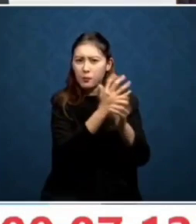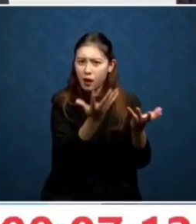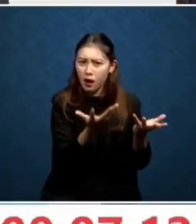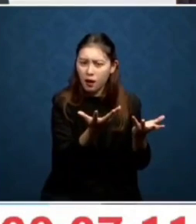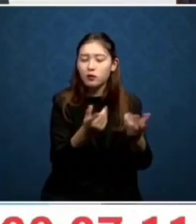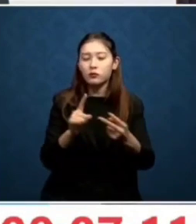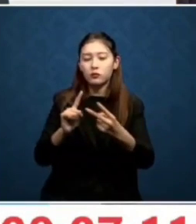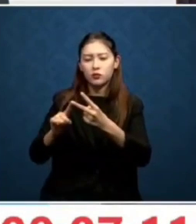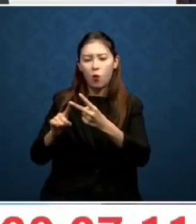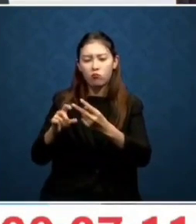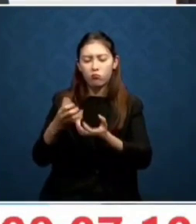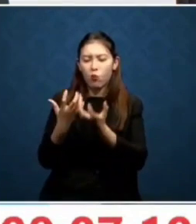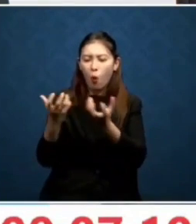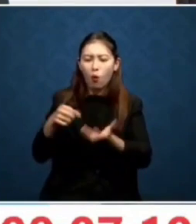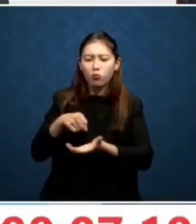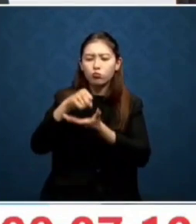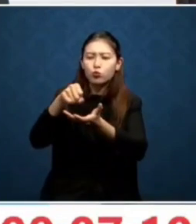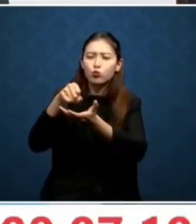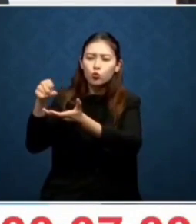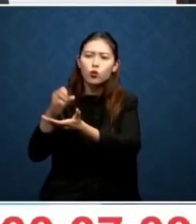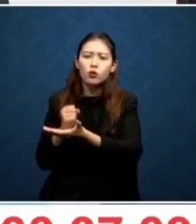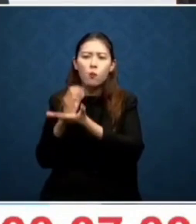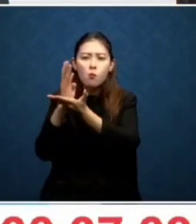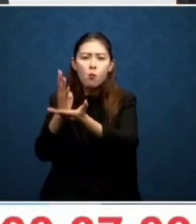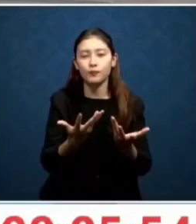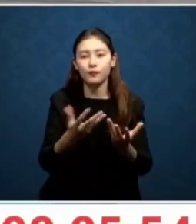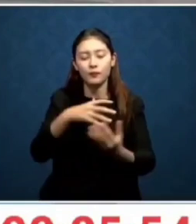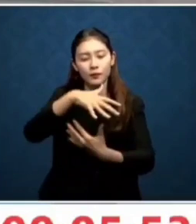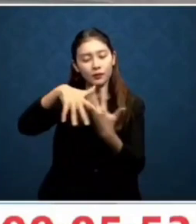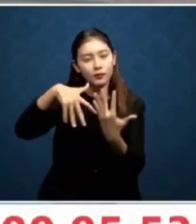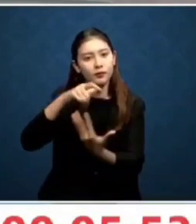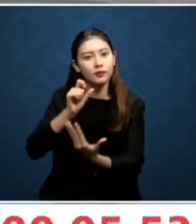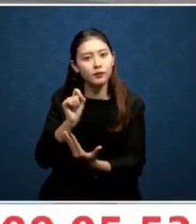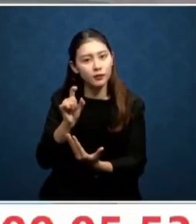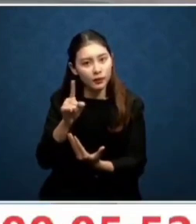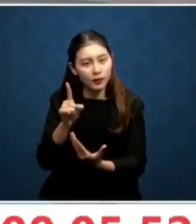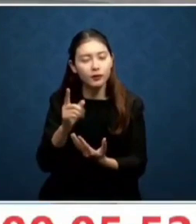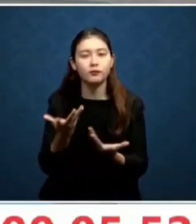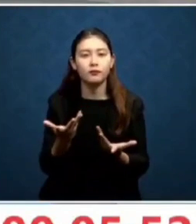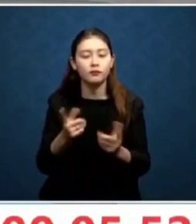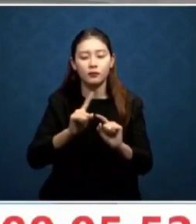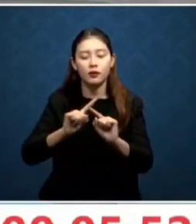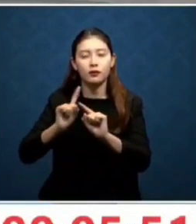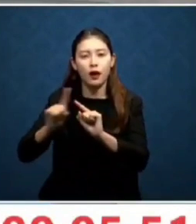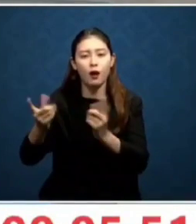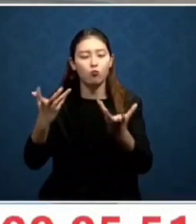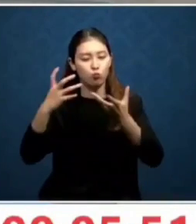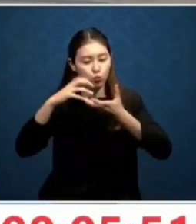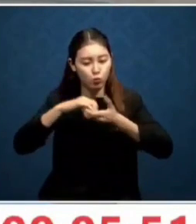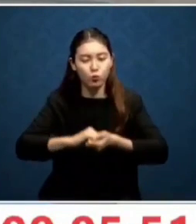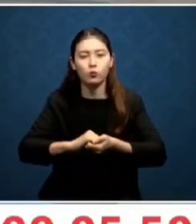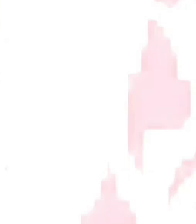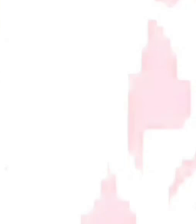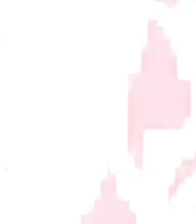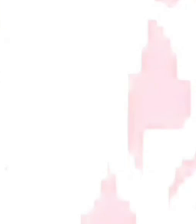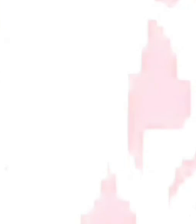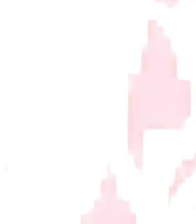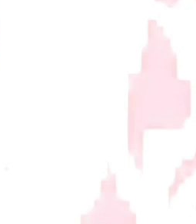เกตและข้อเสนอแนทที่สำคัญที่สมารชิได้อัพิภายไปอยางขนาวราทมนตรีหรอหน่งงานที่เกี่ยวข้องเพื่อพิจารณาดำเนยการต่อไป